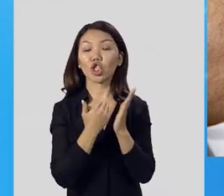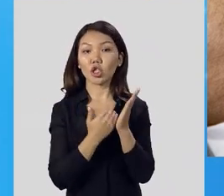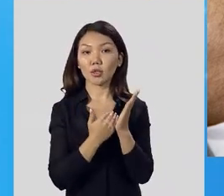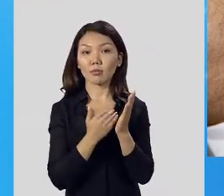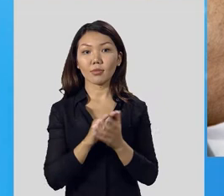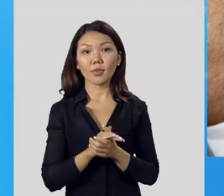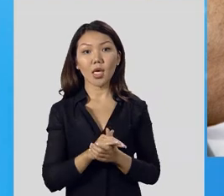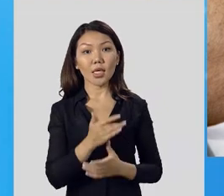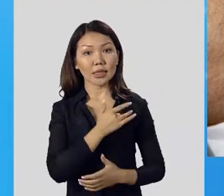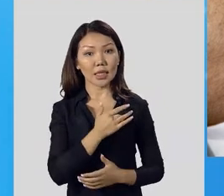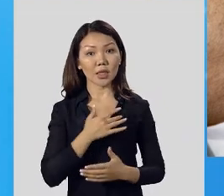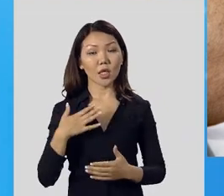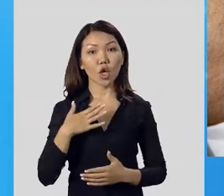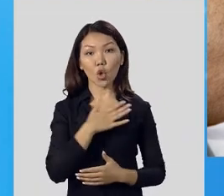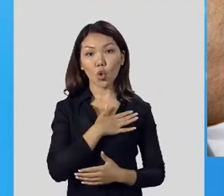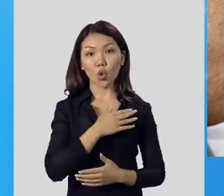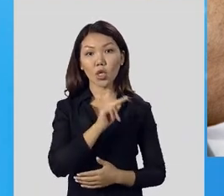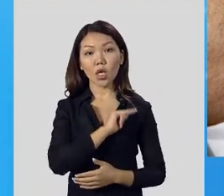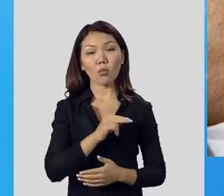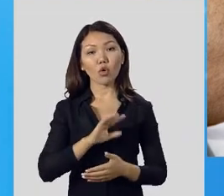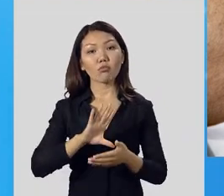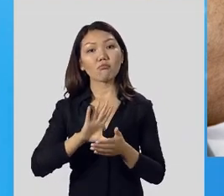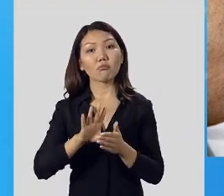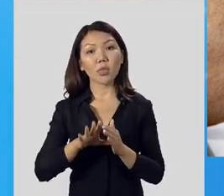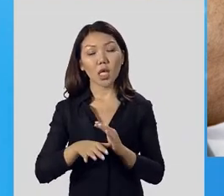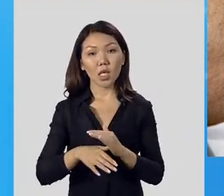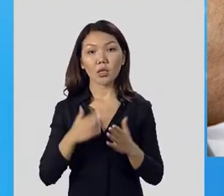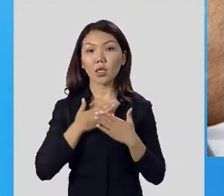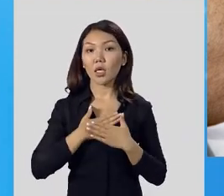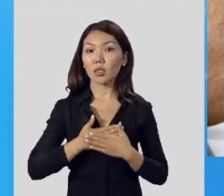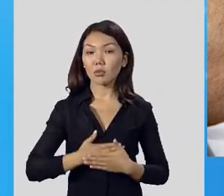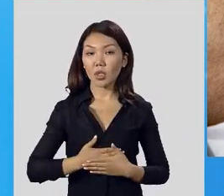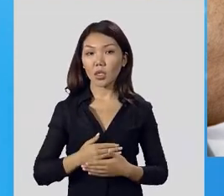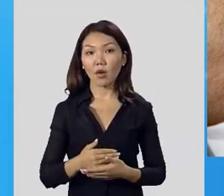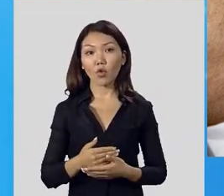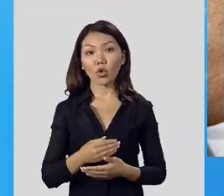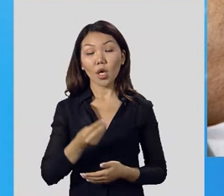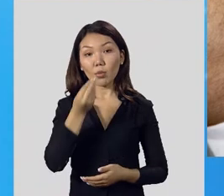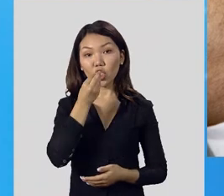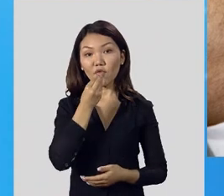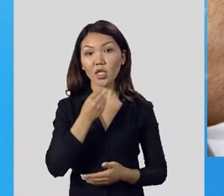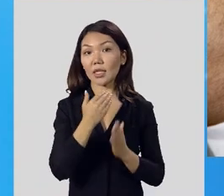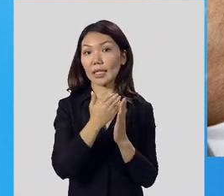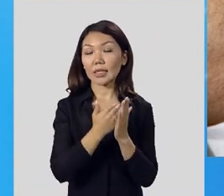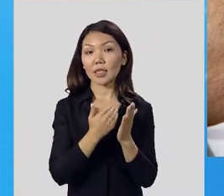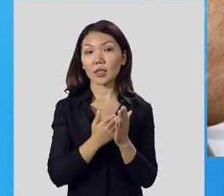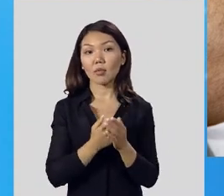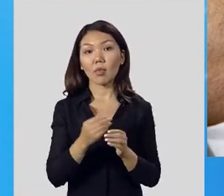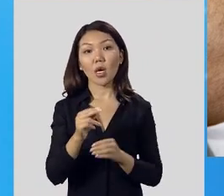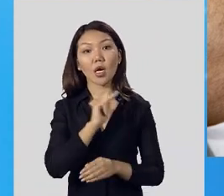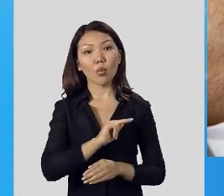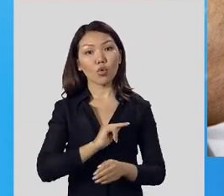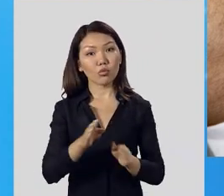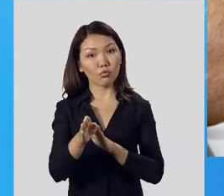и легкие работают медленно, размеренно, а вот пищеварительная система работает в полную